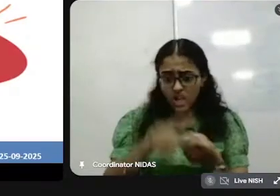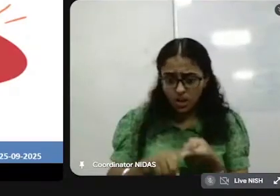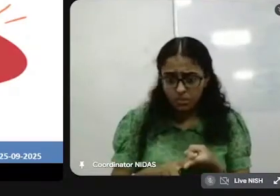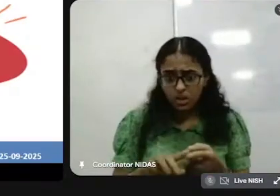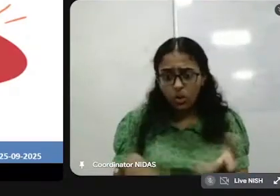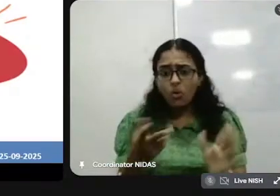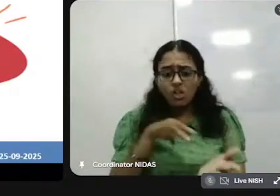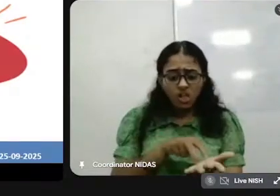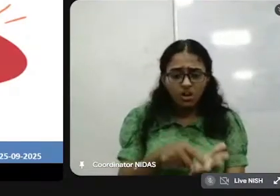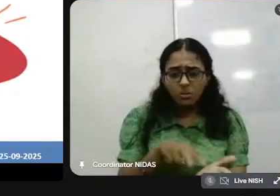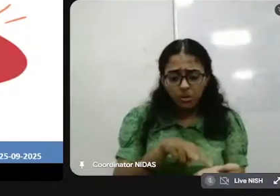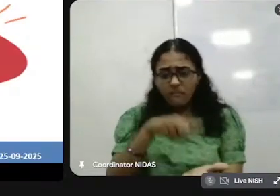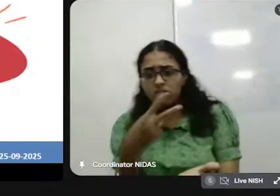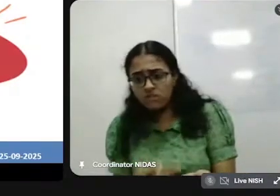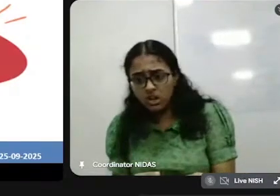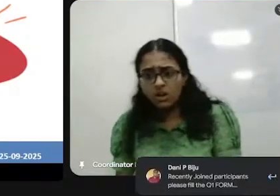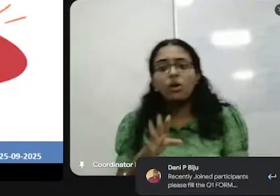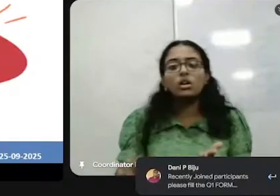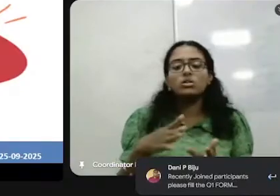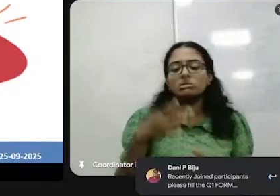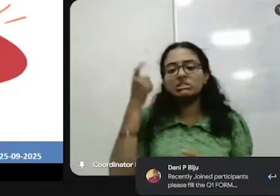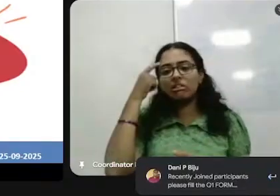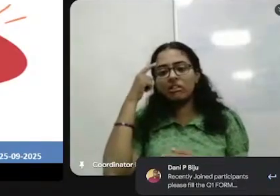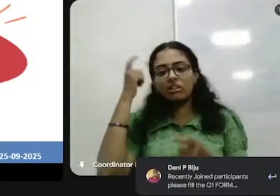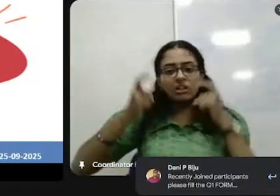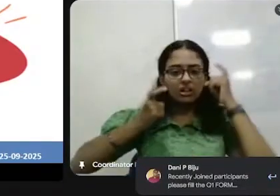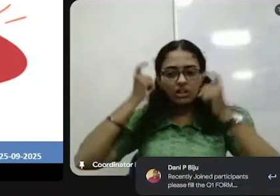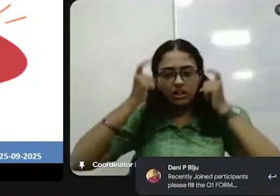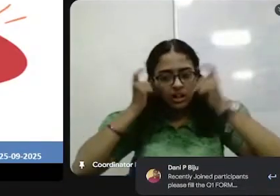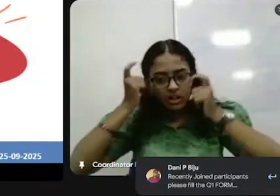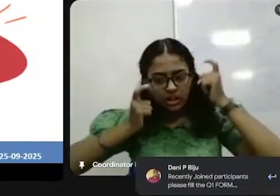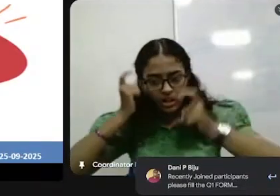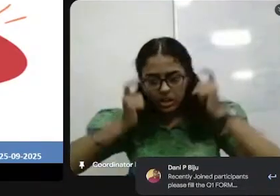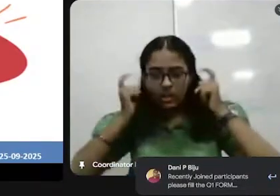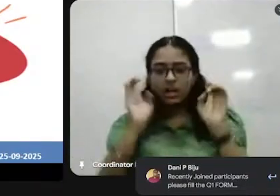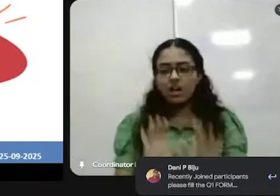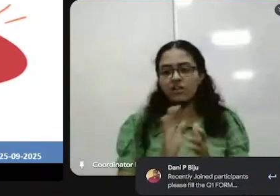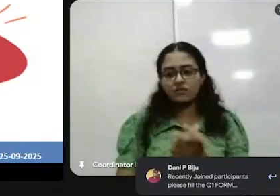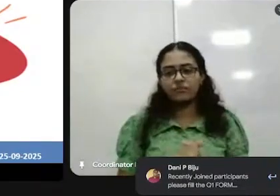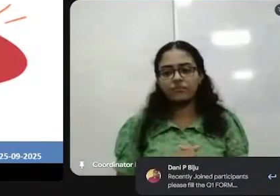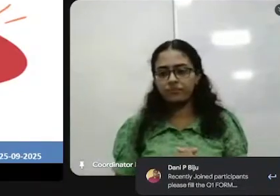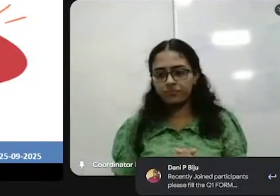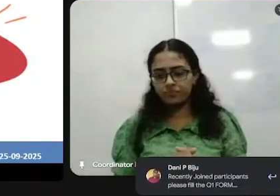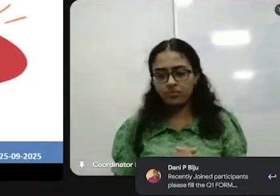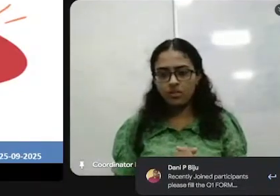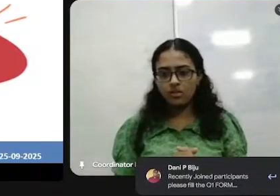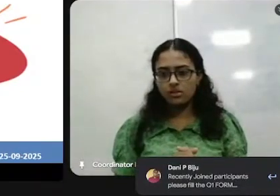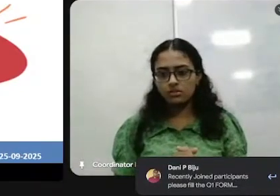പോകുമ്പോൾ വീഴുമോ എന്നുള്ള ചിന്ത അവർക്ക് എപ്പോഴും ഉണ്ടായിരിക്കാം. അപ്പൊ എപ്പോഴും അവരുടെ അടുത്ത് ആരെങ്കിലും വേണം എന്നുള്ളൊരു ചിന്തയും ഈ ഭയം മൂലം